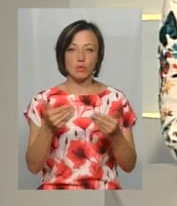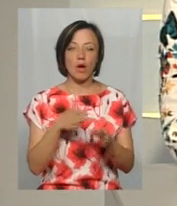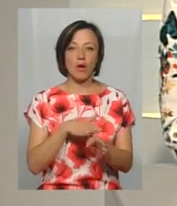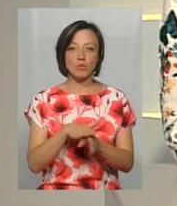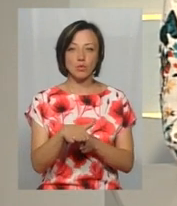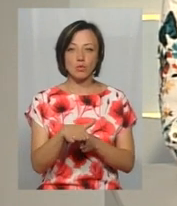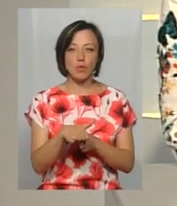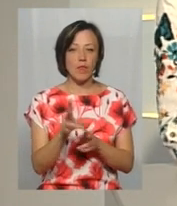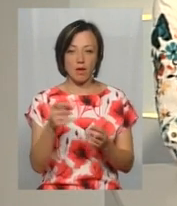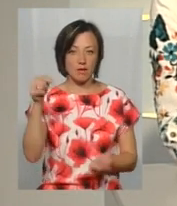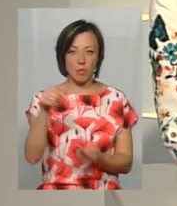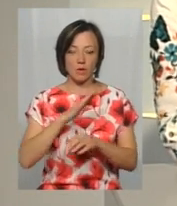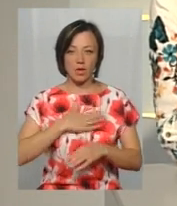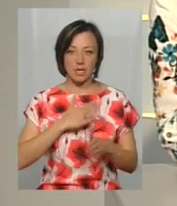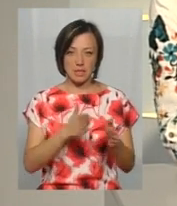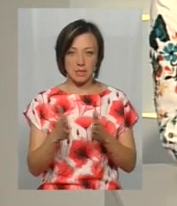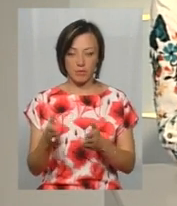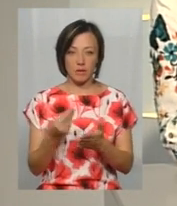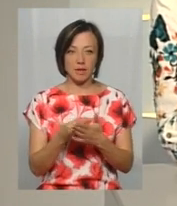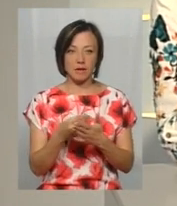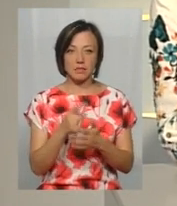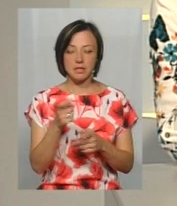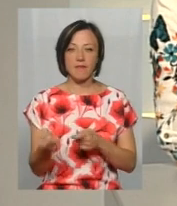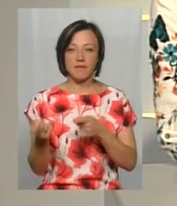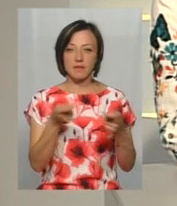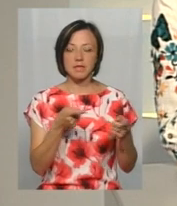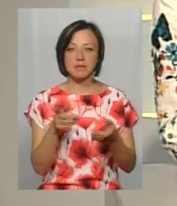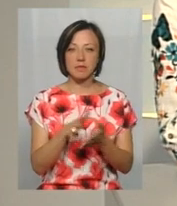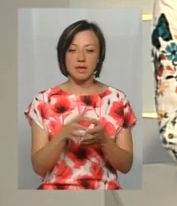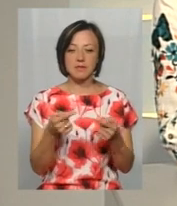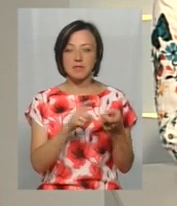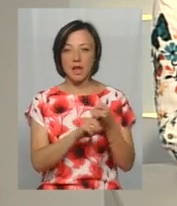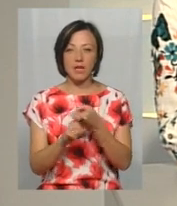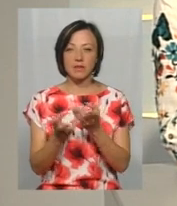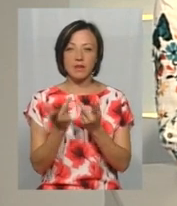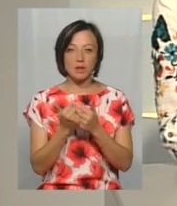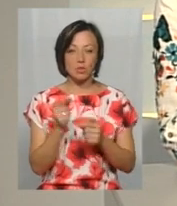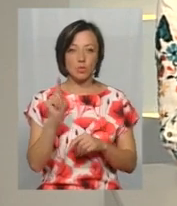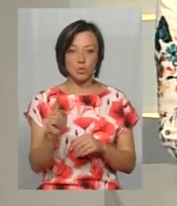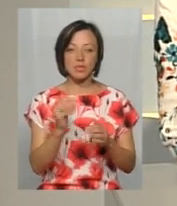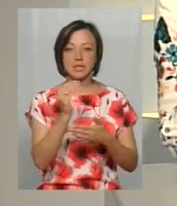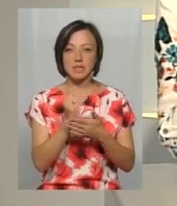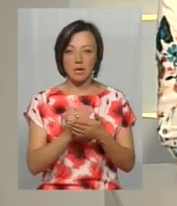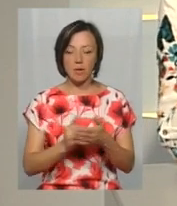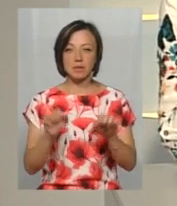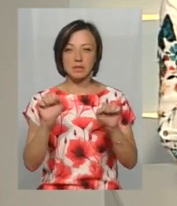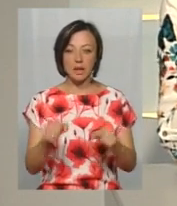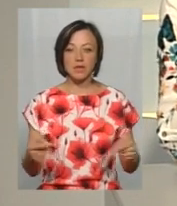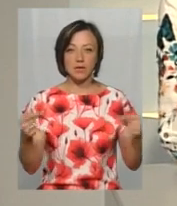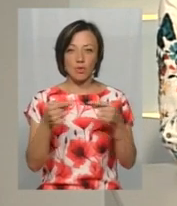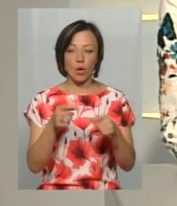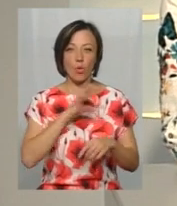абсолютно нетипову для нас систему – тарифікацію за вивезення сміття залежно від його кількості. Тобто система здатна